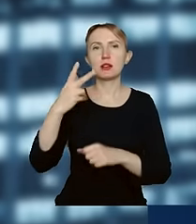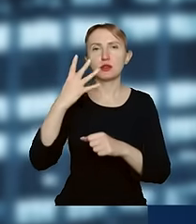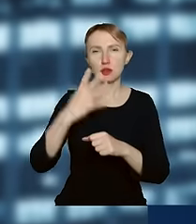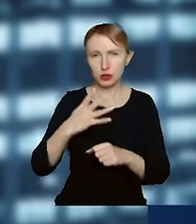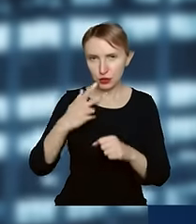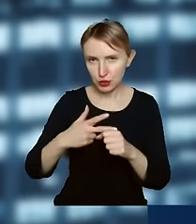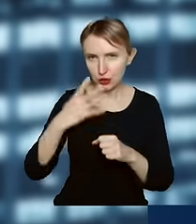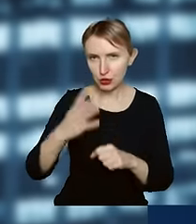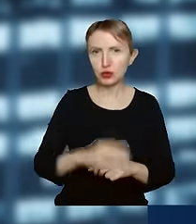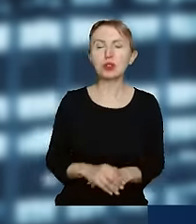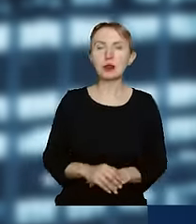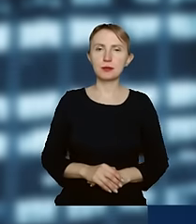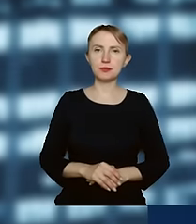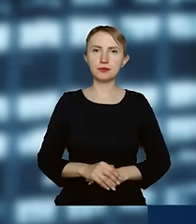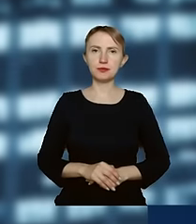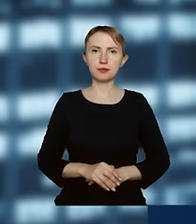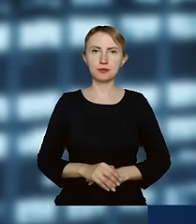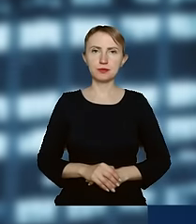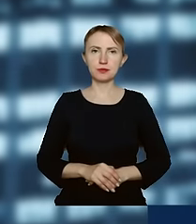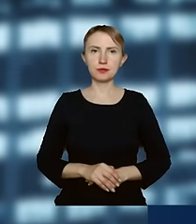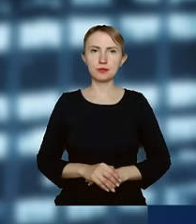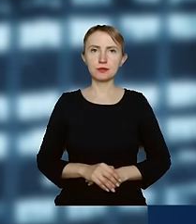biuletynu Rakowiecka